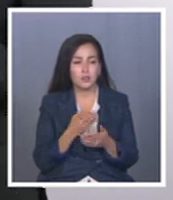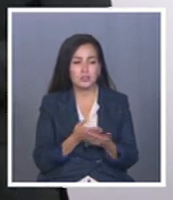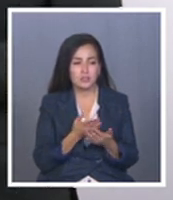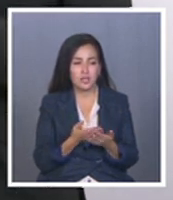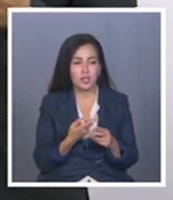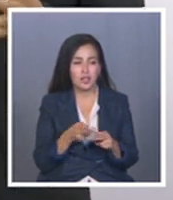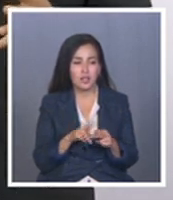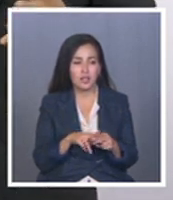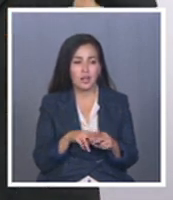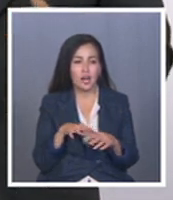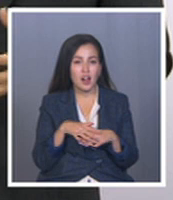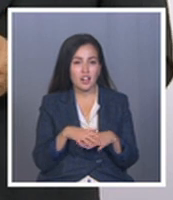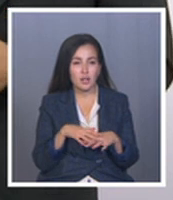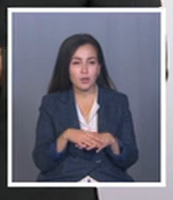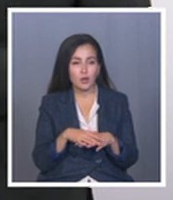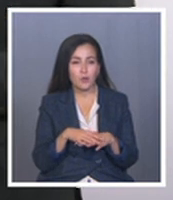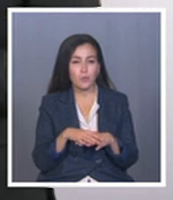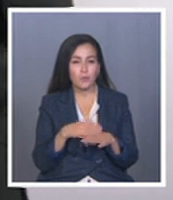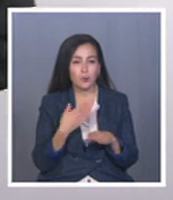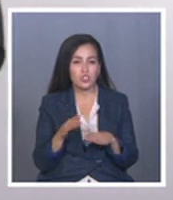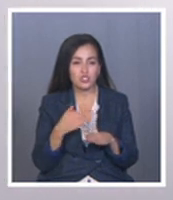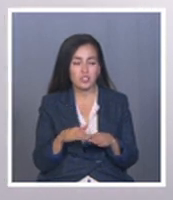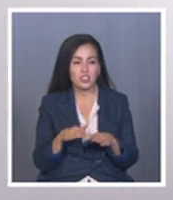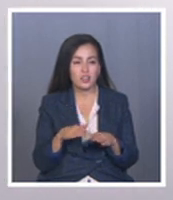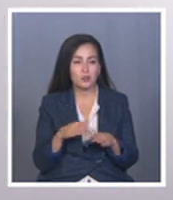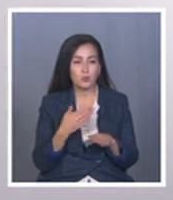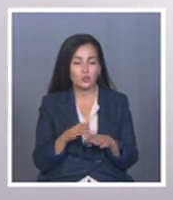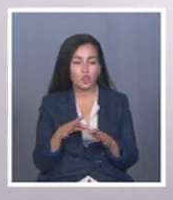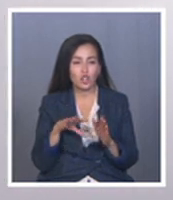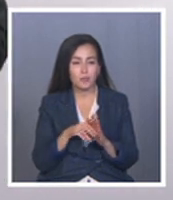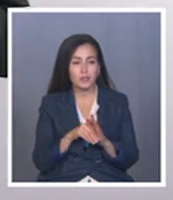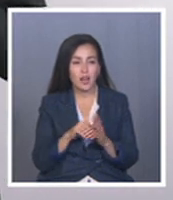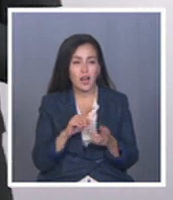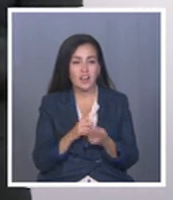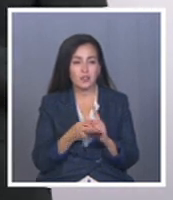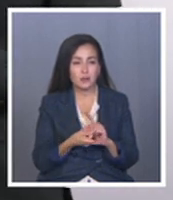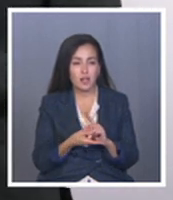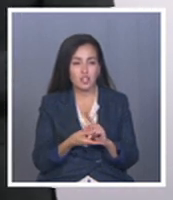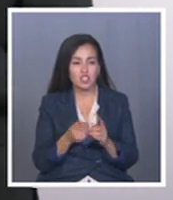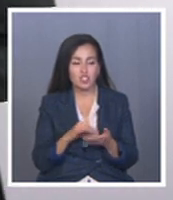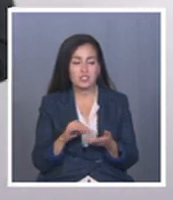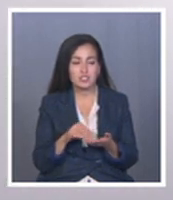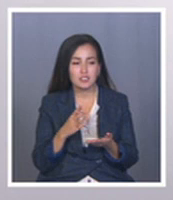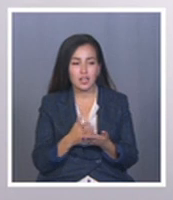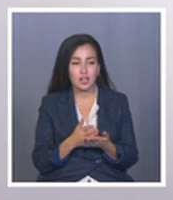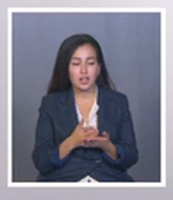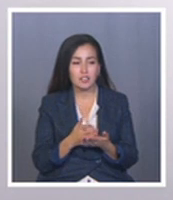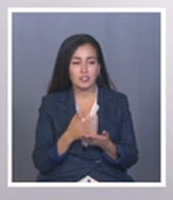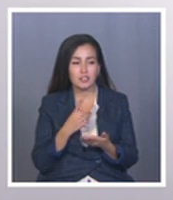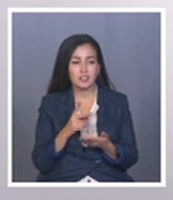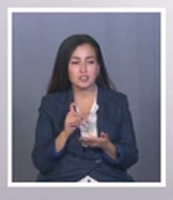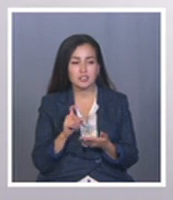енді алгебралық бөлшек. Өйткені бөлшектің құрамында айнымалы жазылған. Яғни көріп тұрсыздар, x